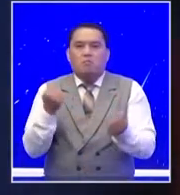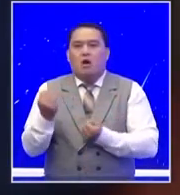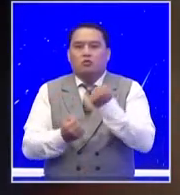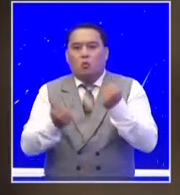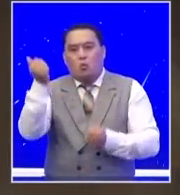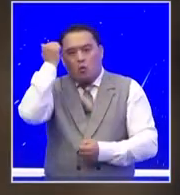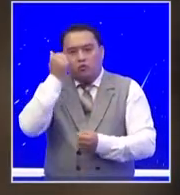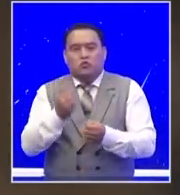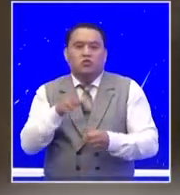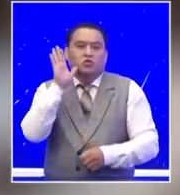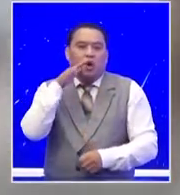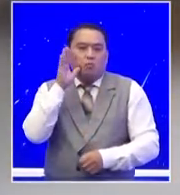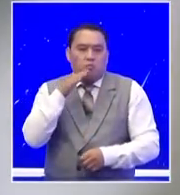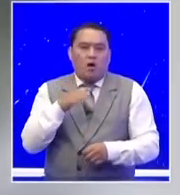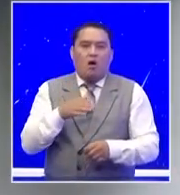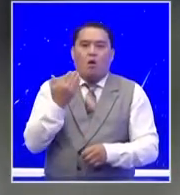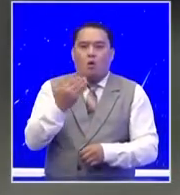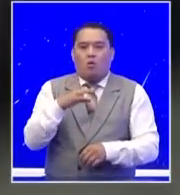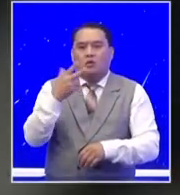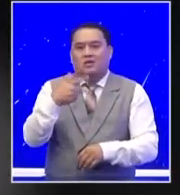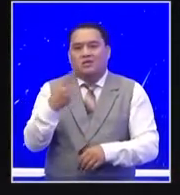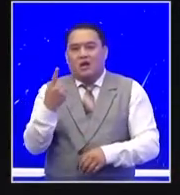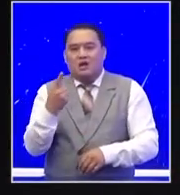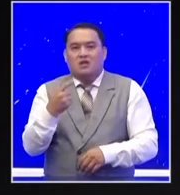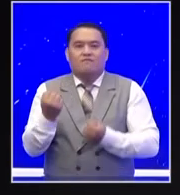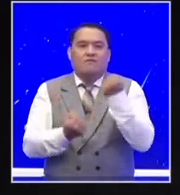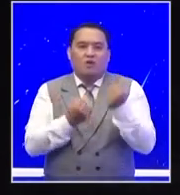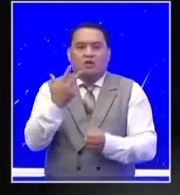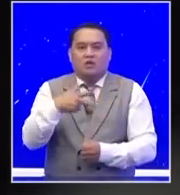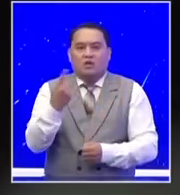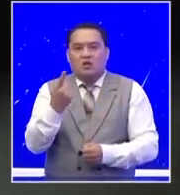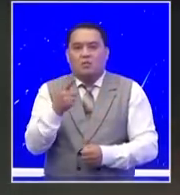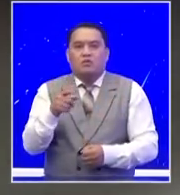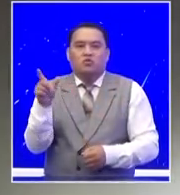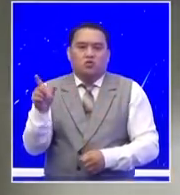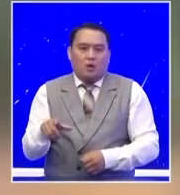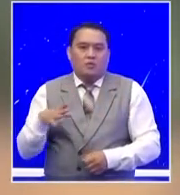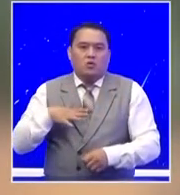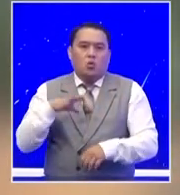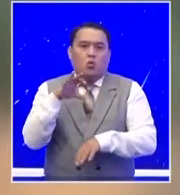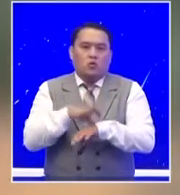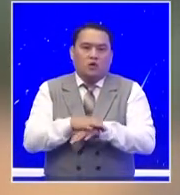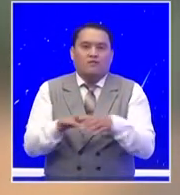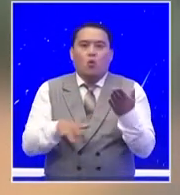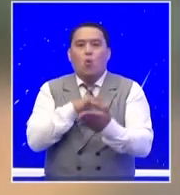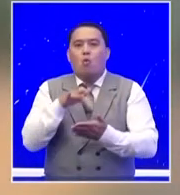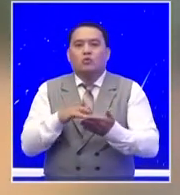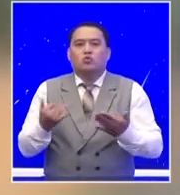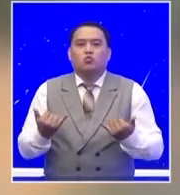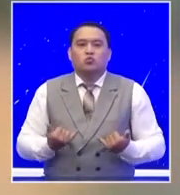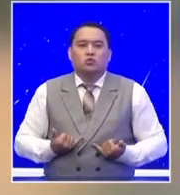с помощью служебной собаки по кличке Тея у 31-летнего водителя и 33-летнего пассажира, жителей города